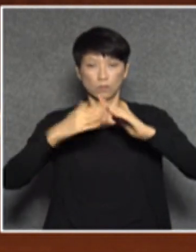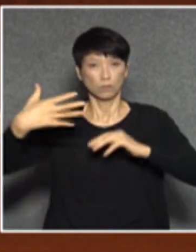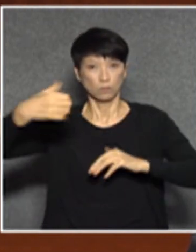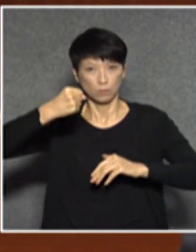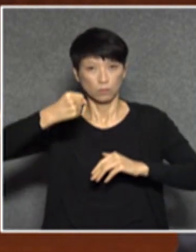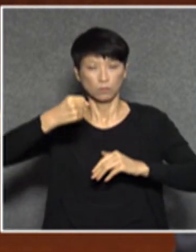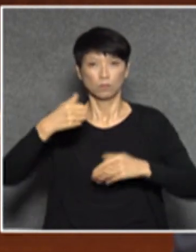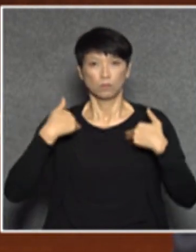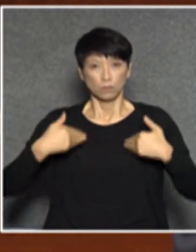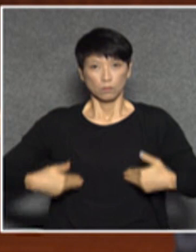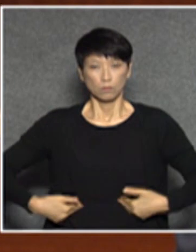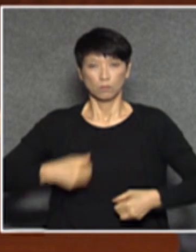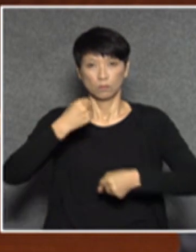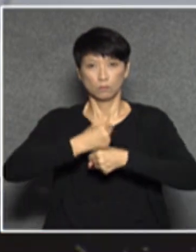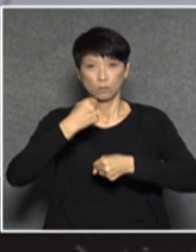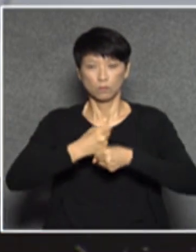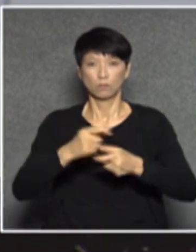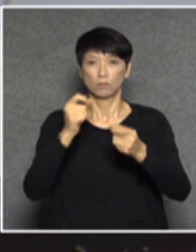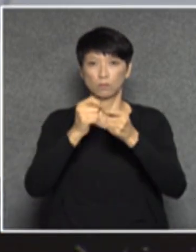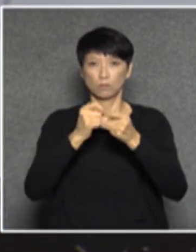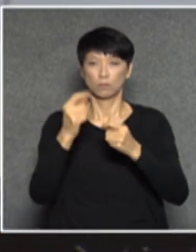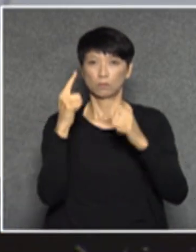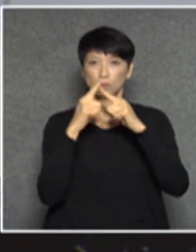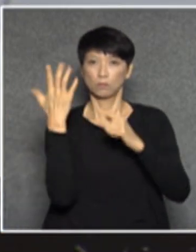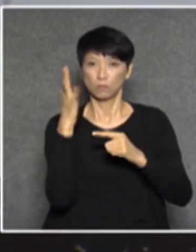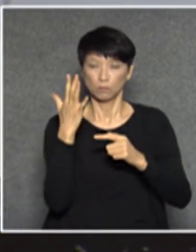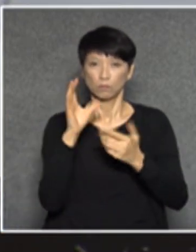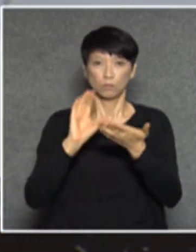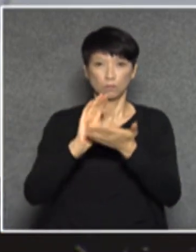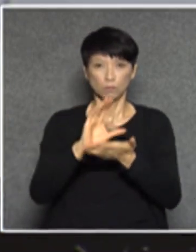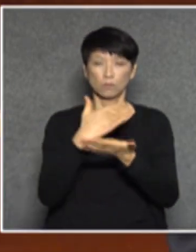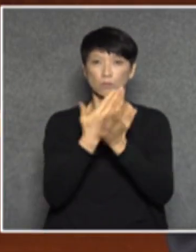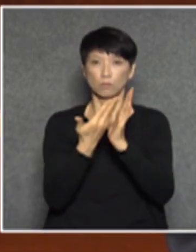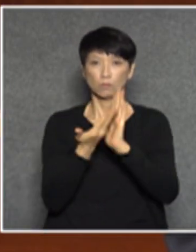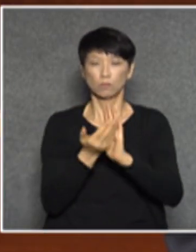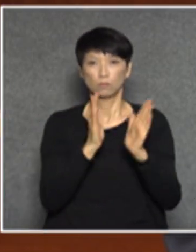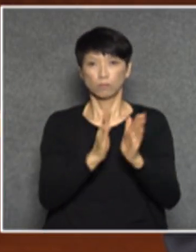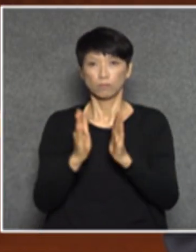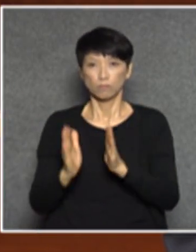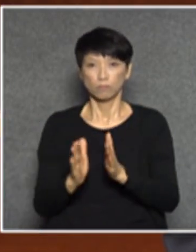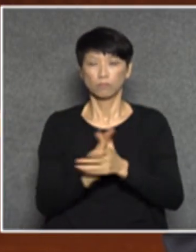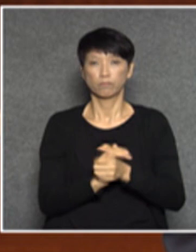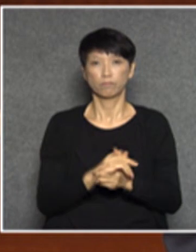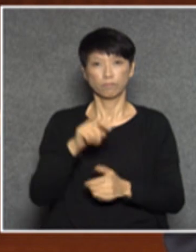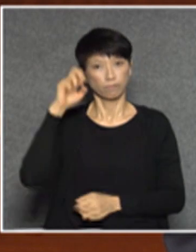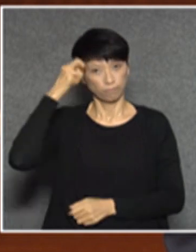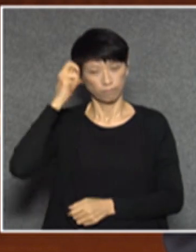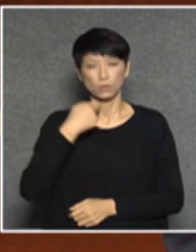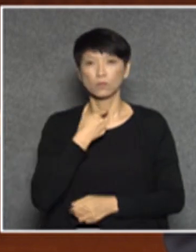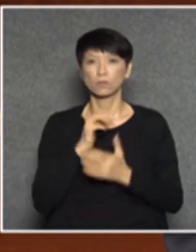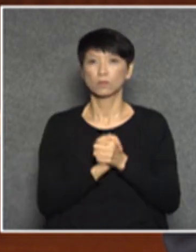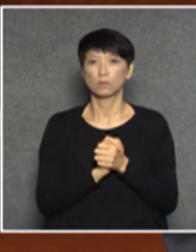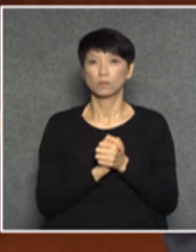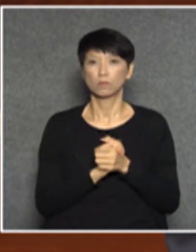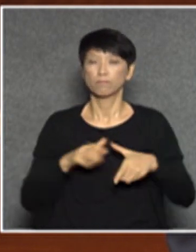範圍點樣？佢嘅資源嘅配置？點樣樣？好坦白講，我哋喺三